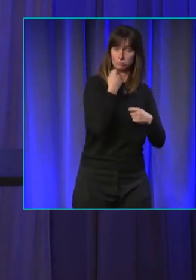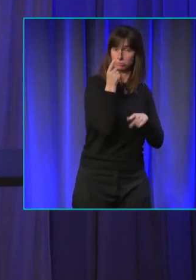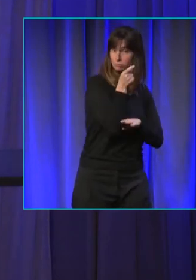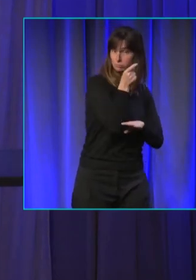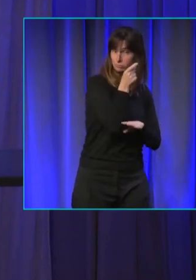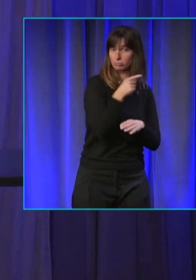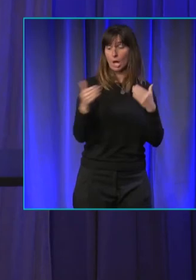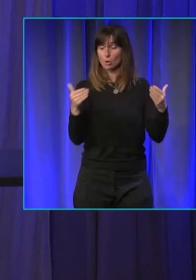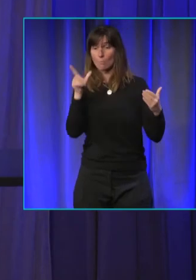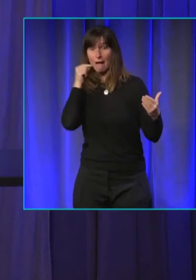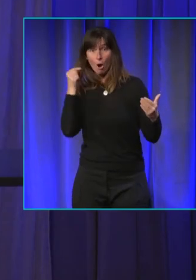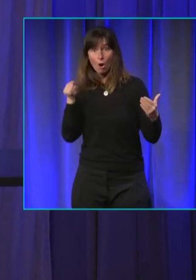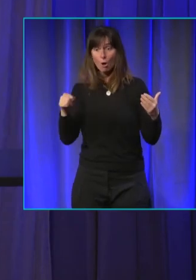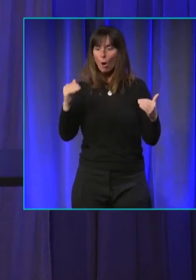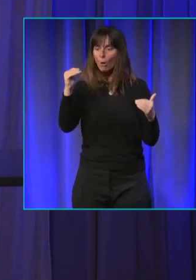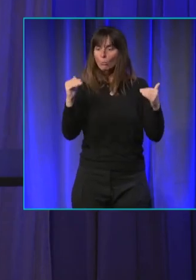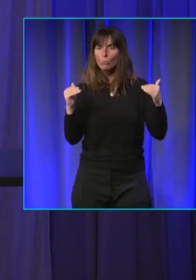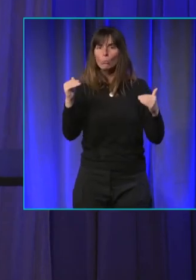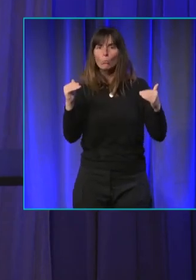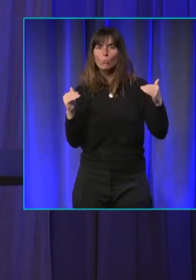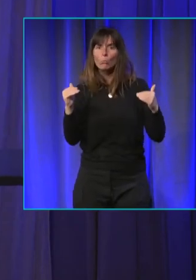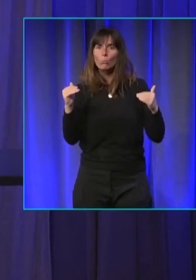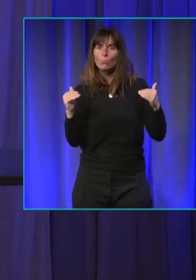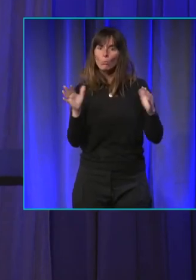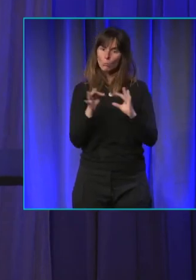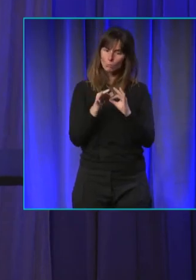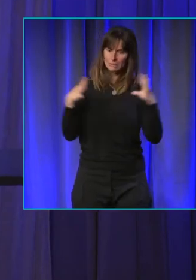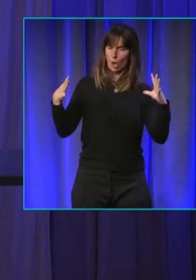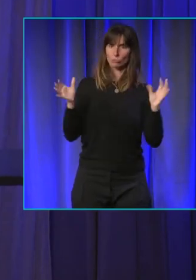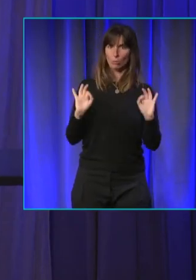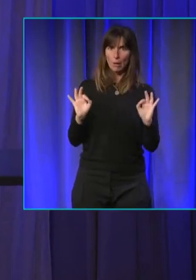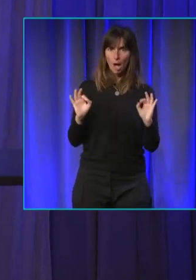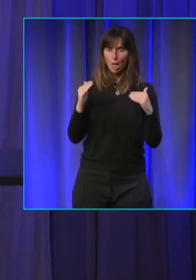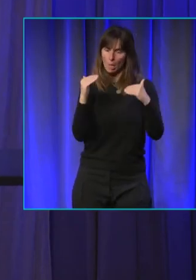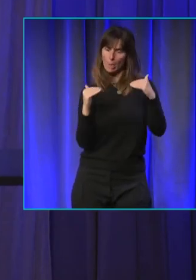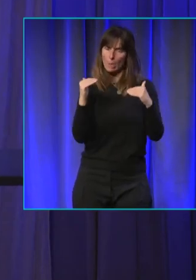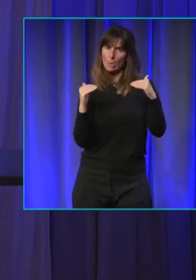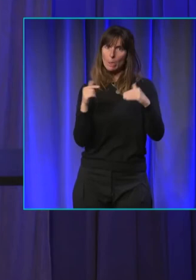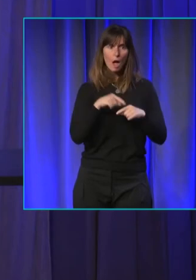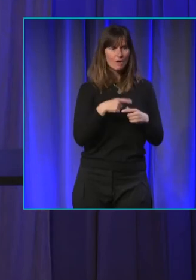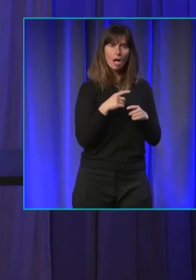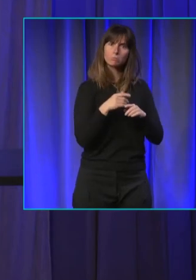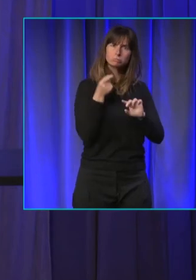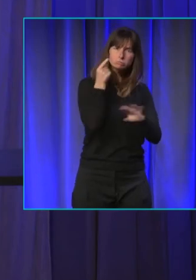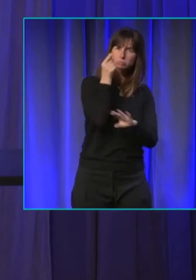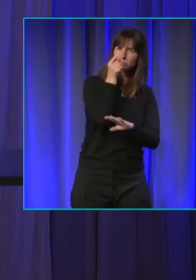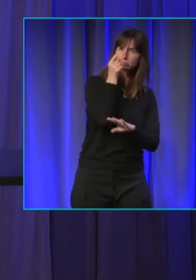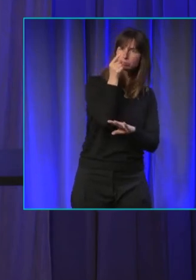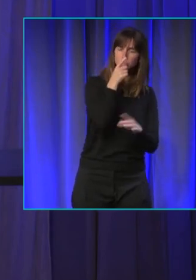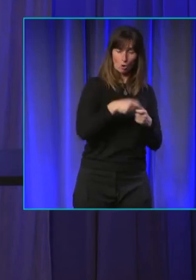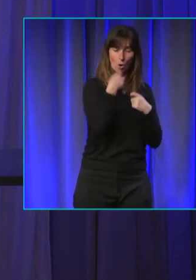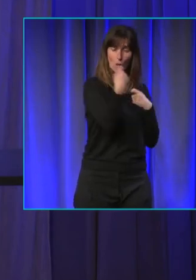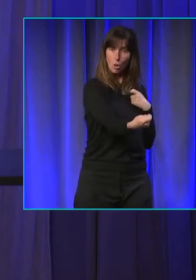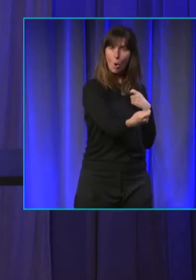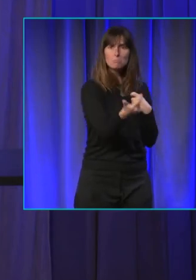performance, elles sont assez réduites. Les femmes, sur des longues distances, elles sont très très performantes. Parce